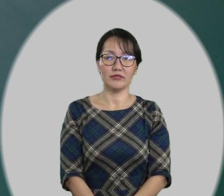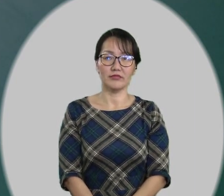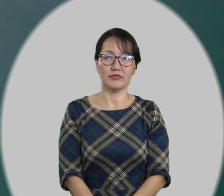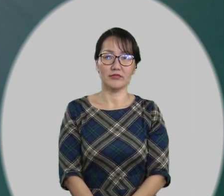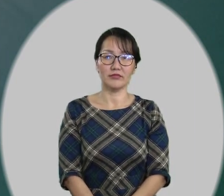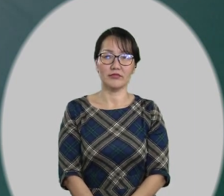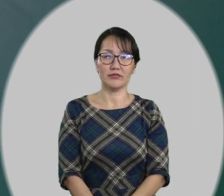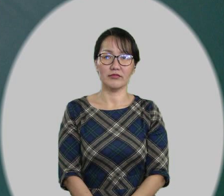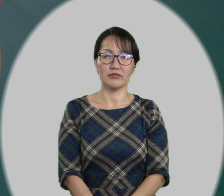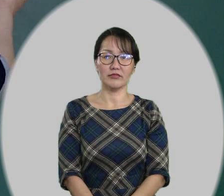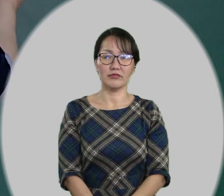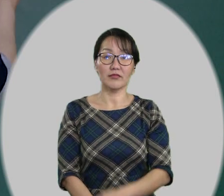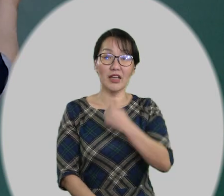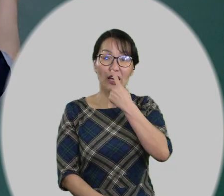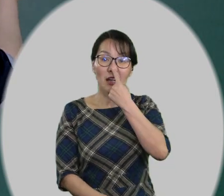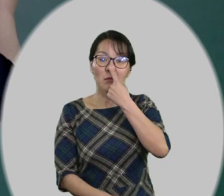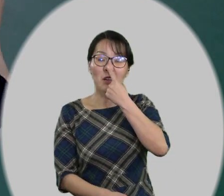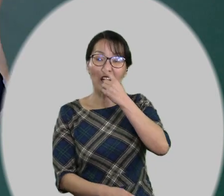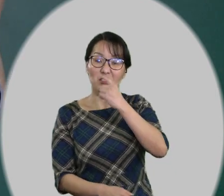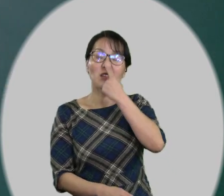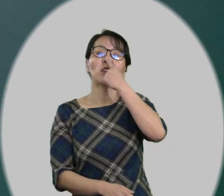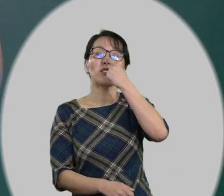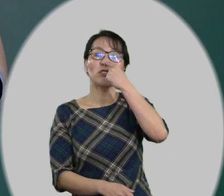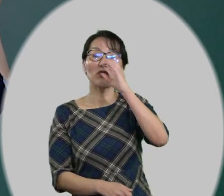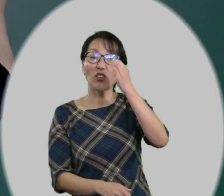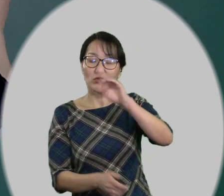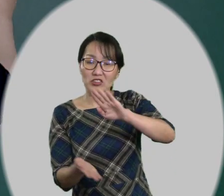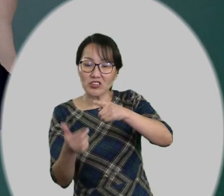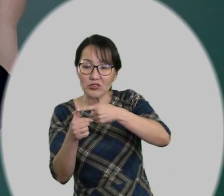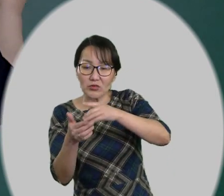Хамраа сөхөх. Энэ бол бие тоох гэсэн утгатай юм байна.